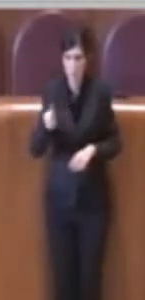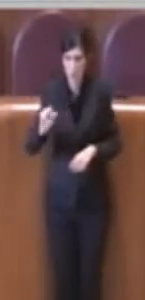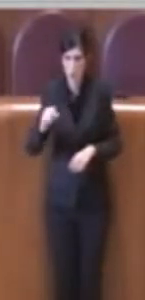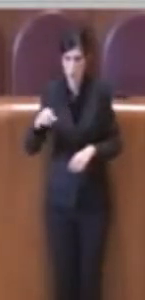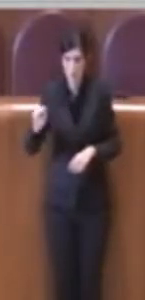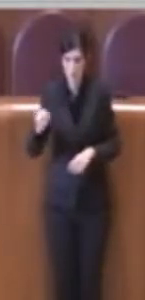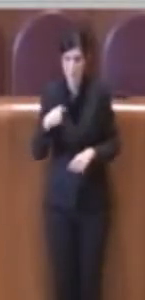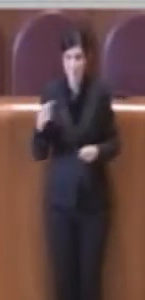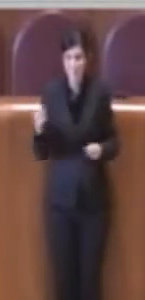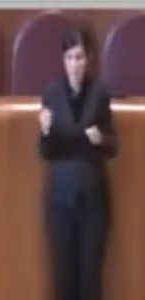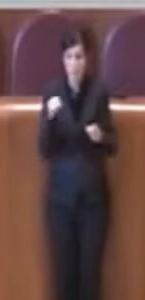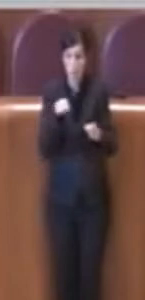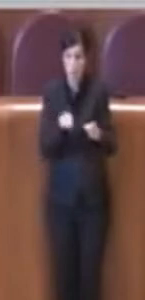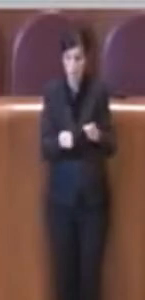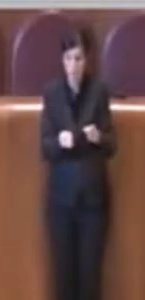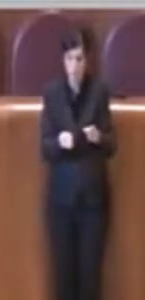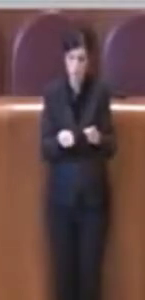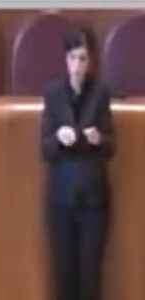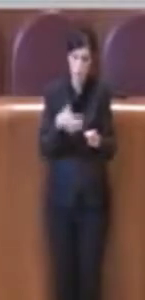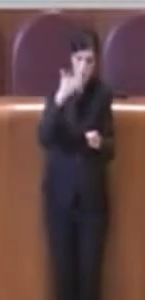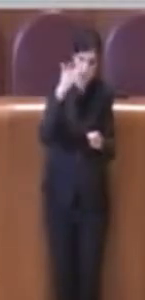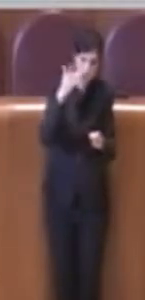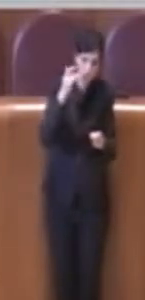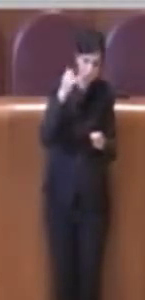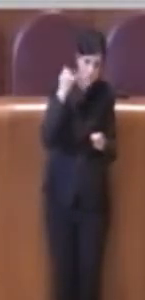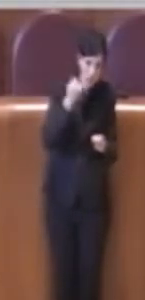bisogna scegliere tra ciò che è facile e ciò che è giusto.